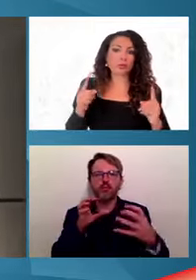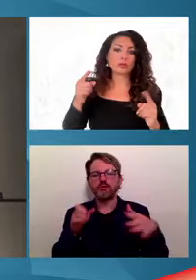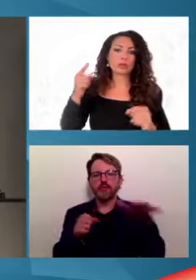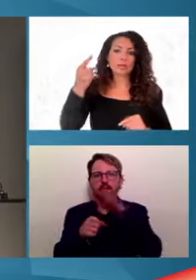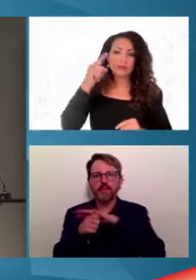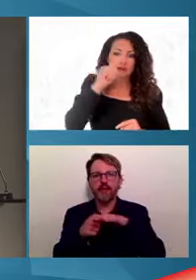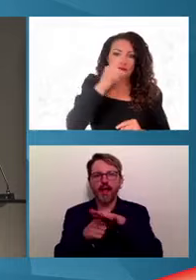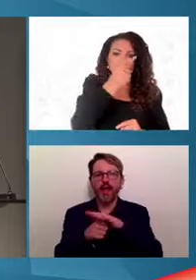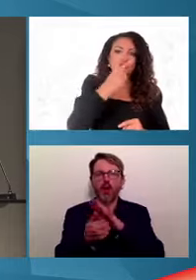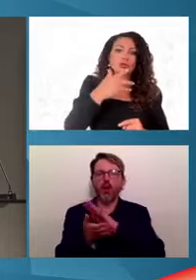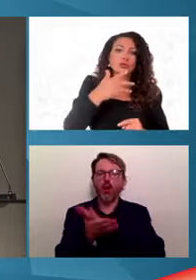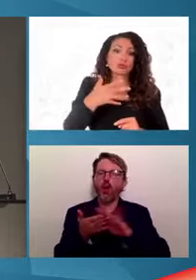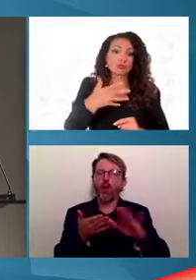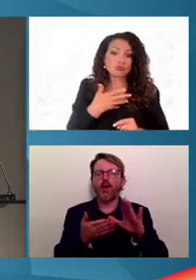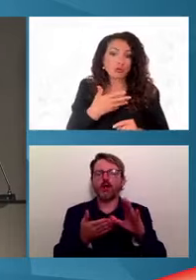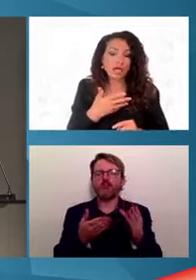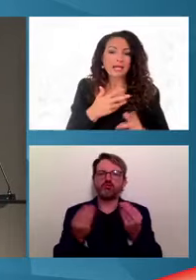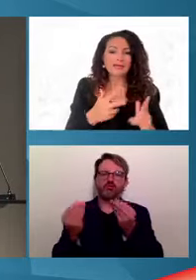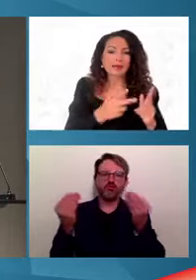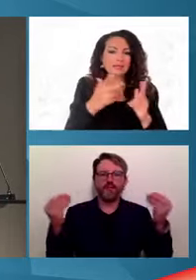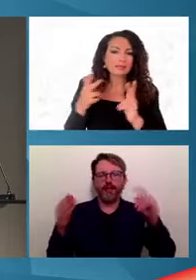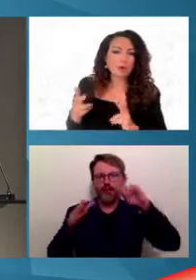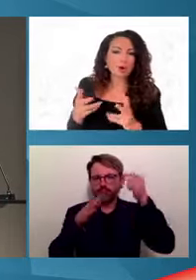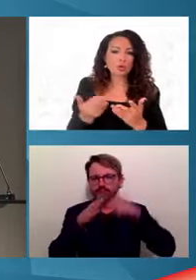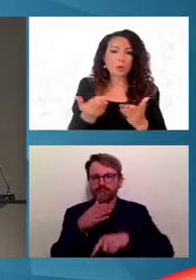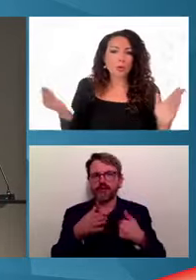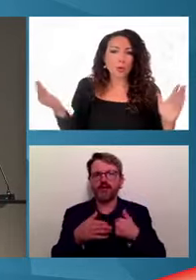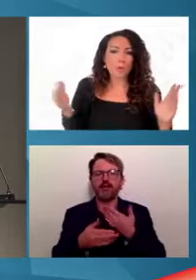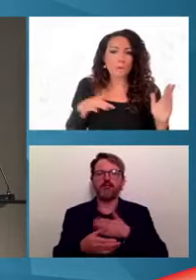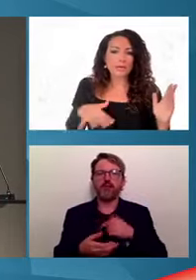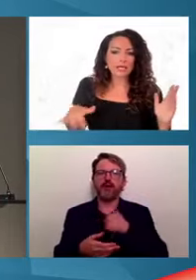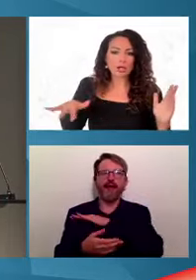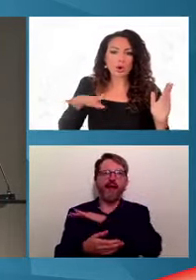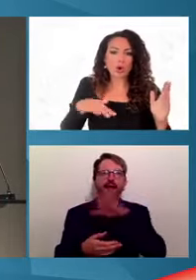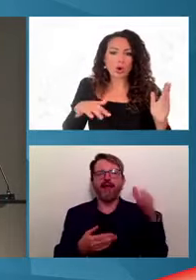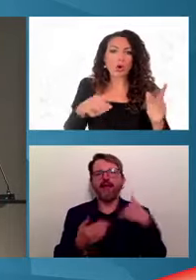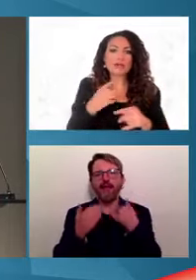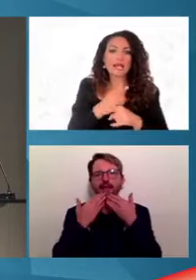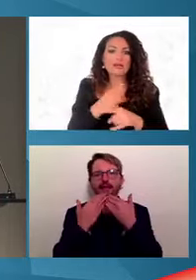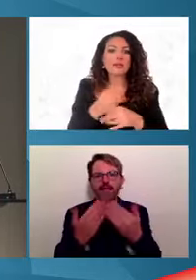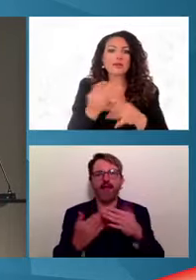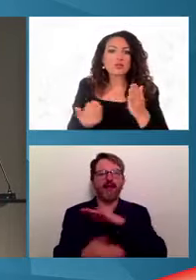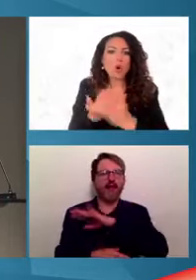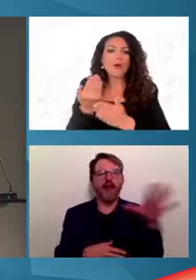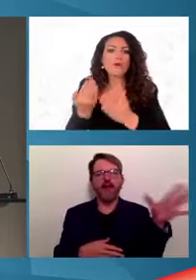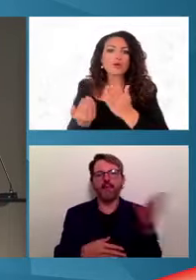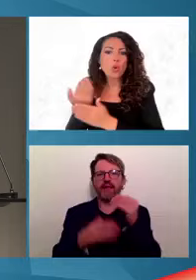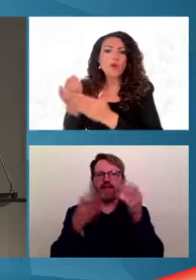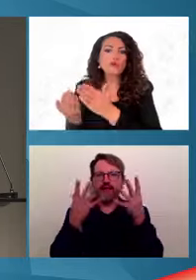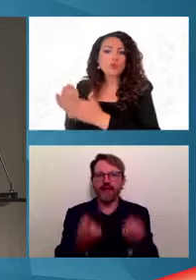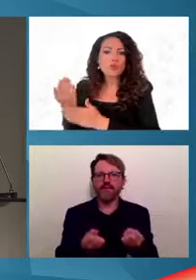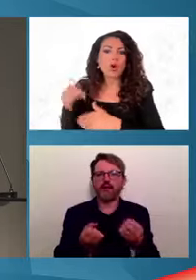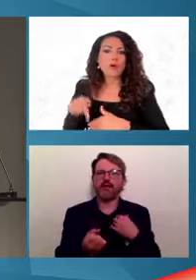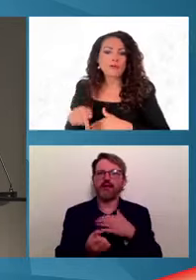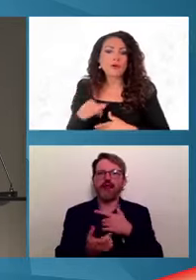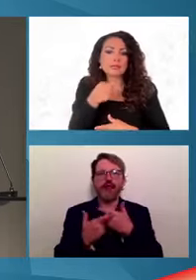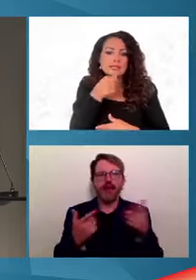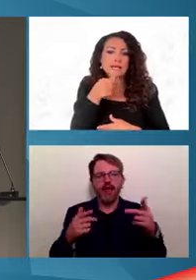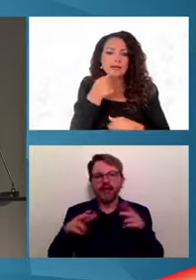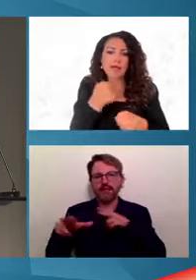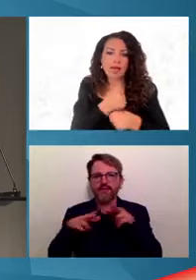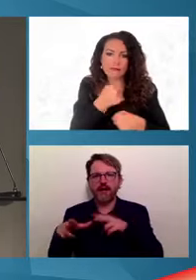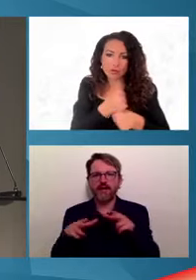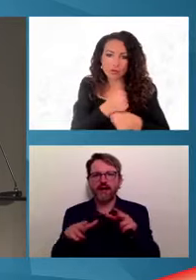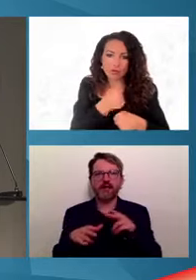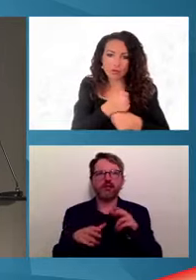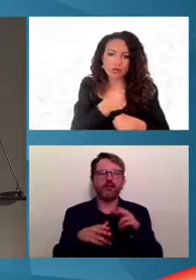ohne jetzt zu viel darauf einzugehen, allen danken, die hier mitgewirkt haben in der Landesverwaltung, in der Abteilung Mobilität, aber